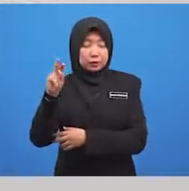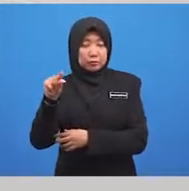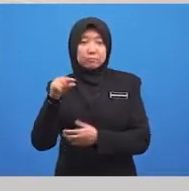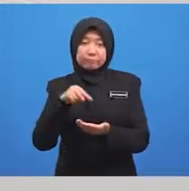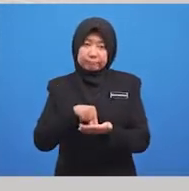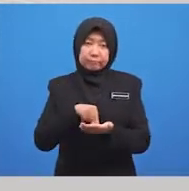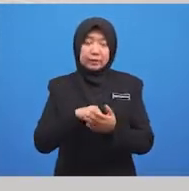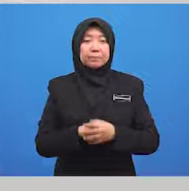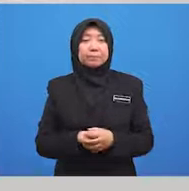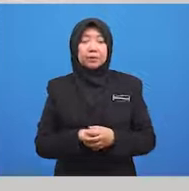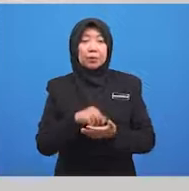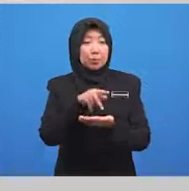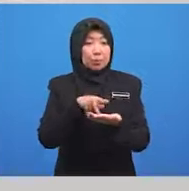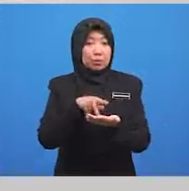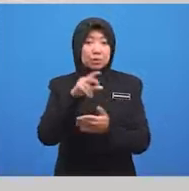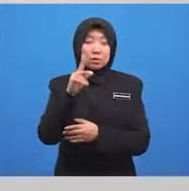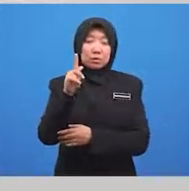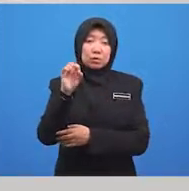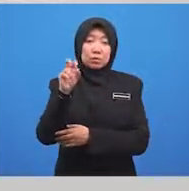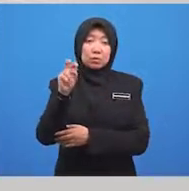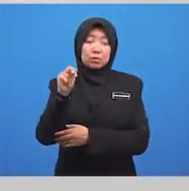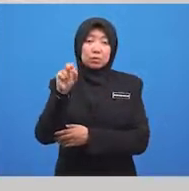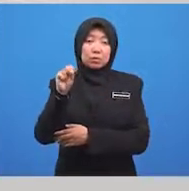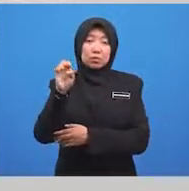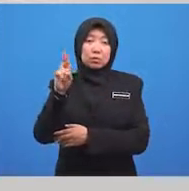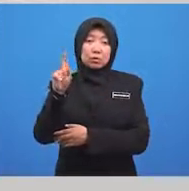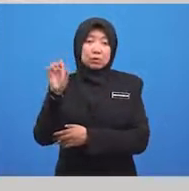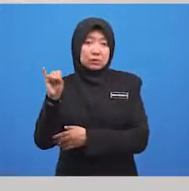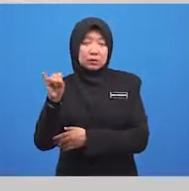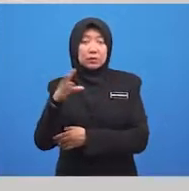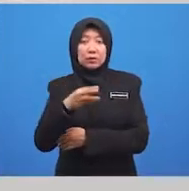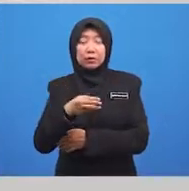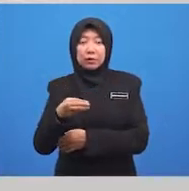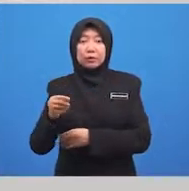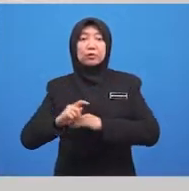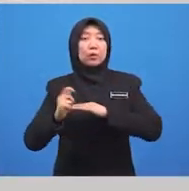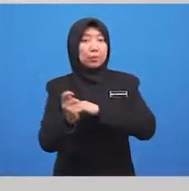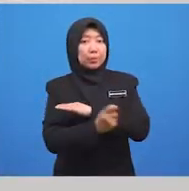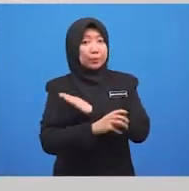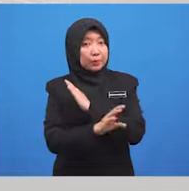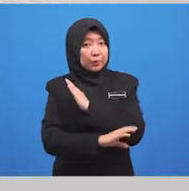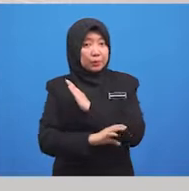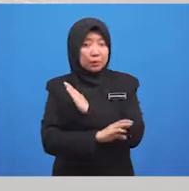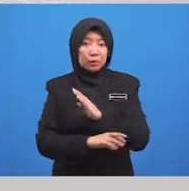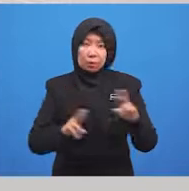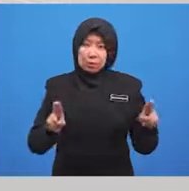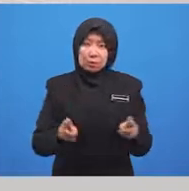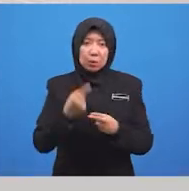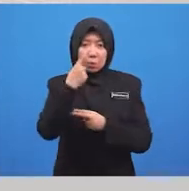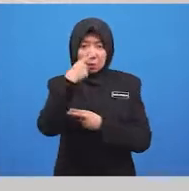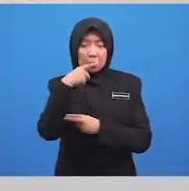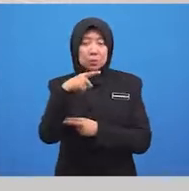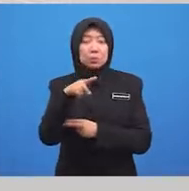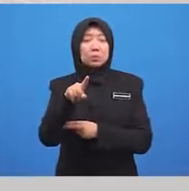Pusat konservasi dan taman negara adalah antara usaha yang dilakukan untuk